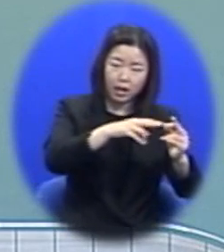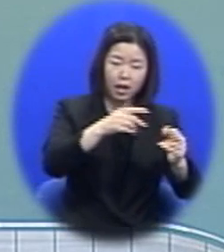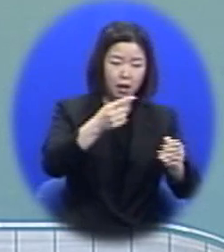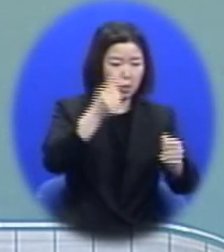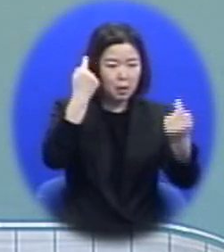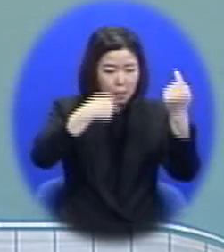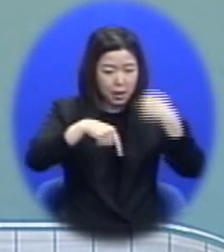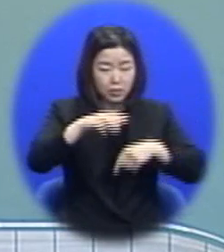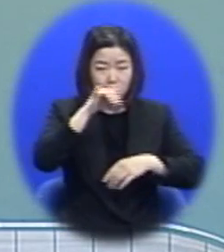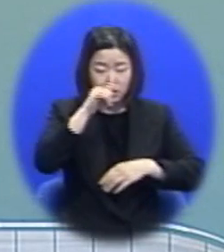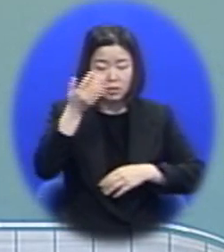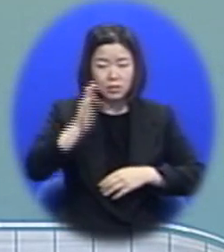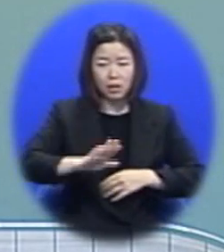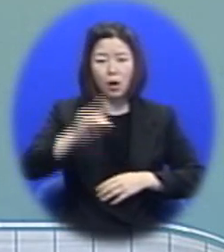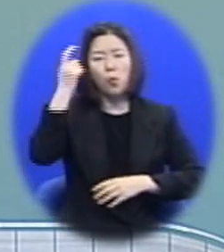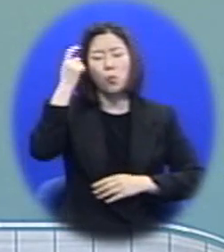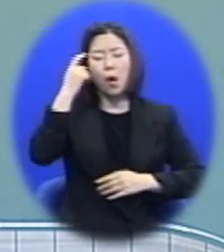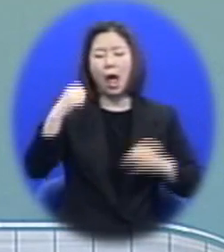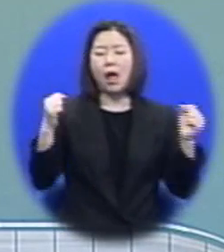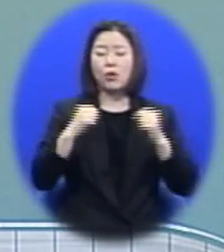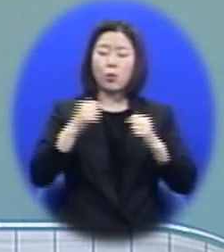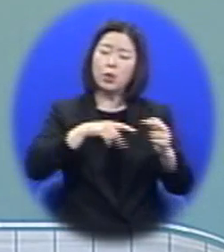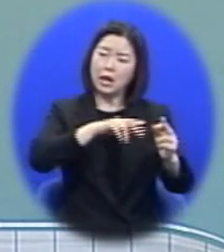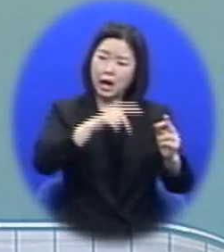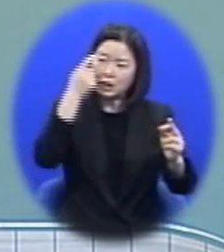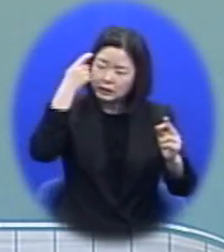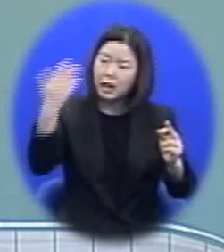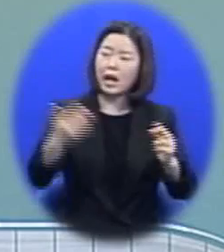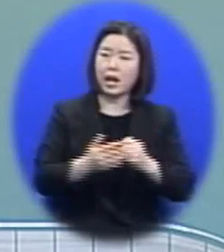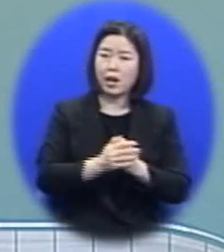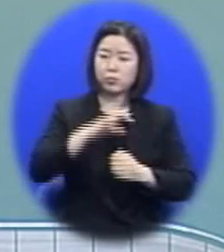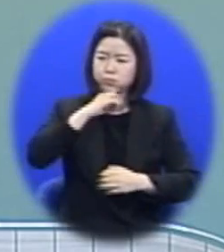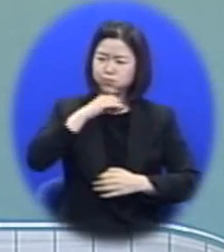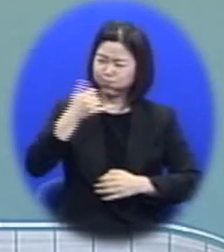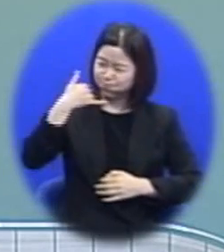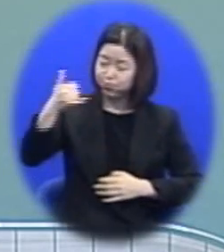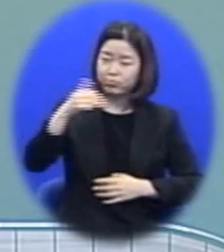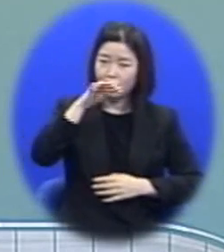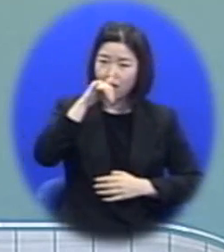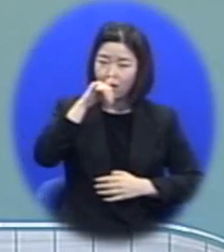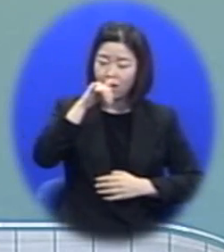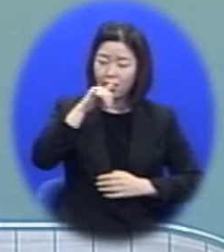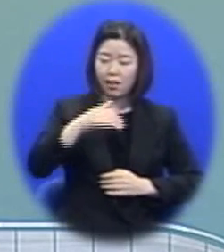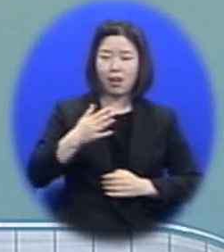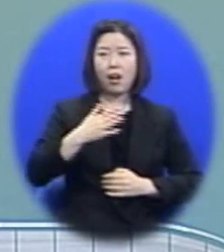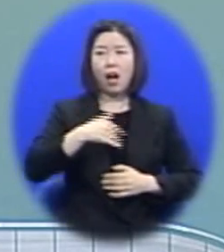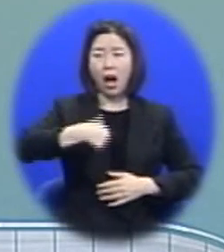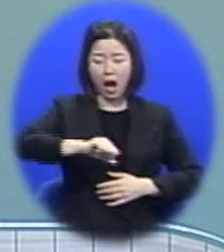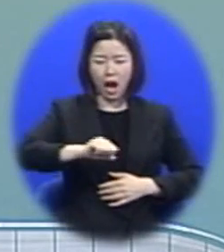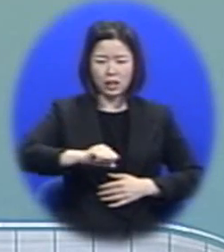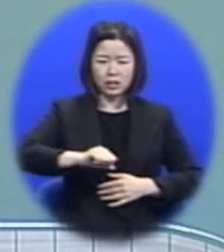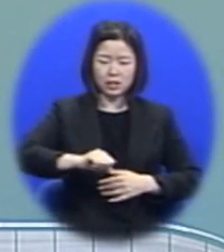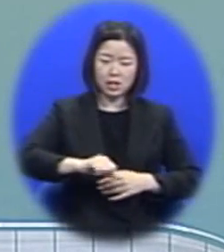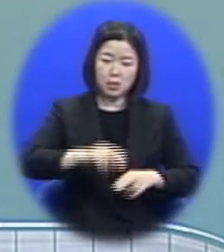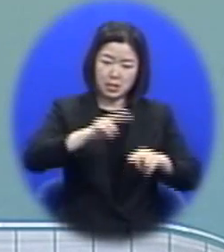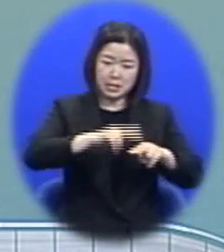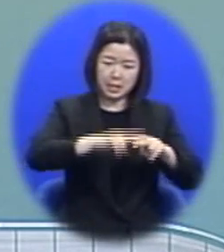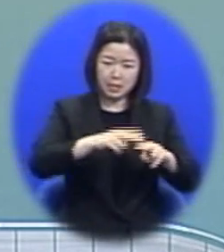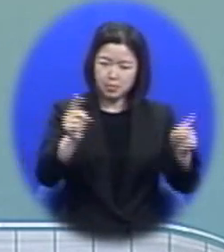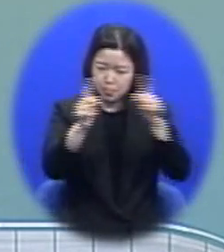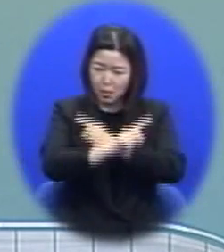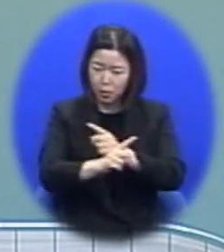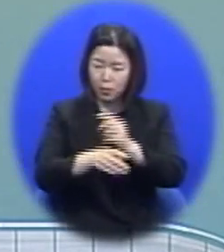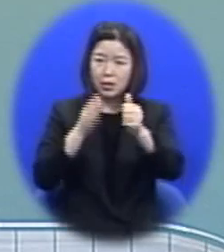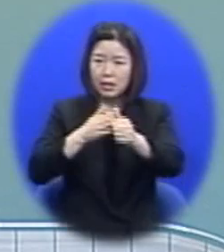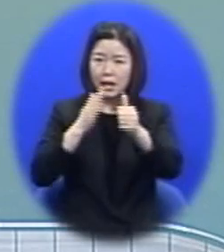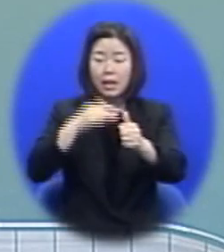올라가게 했느냐 따지는 부모가 있고 아들 보직 바꿔 달라는 부탁은 너무 흔하고